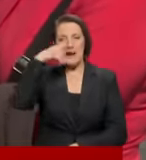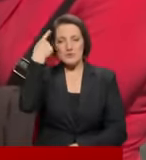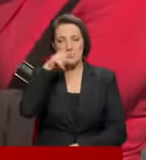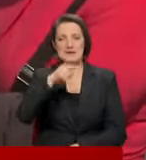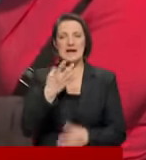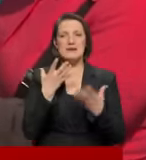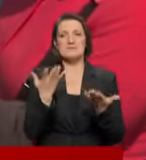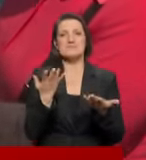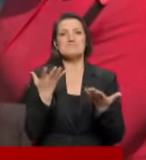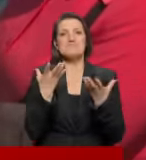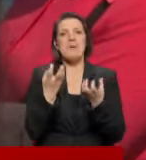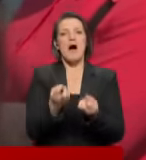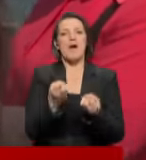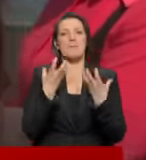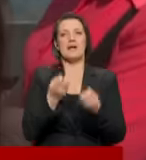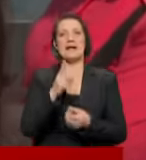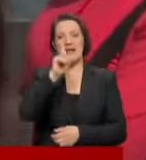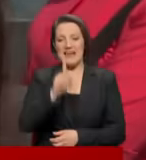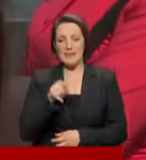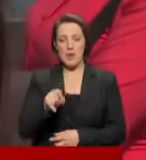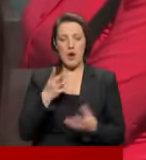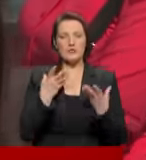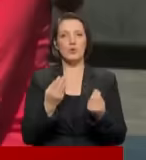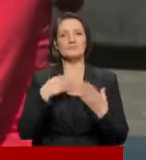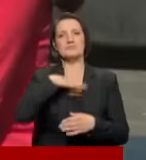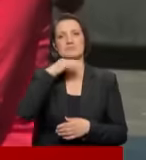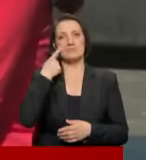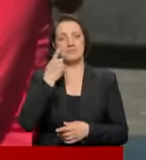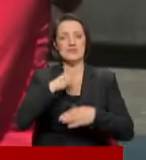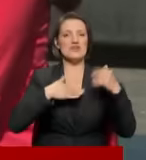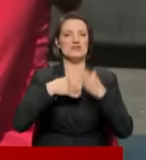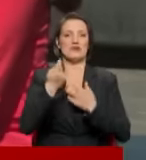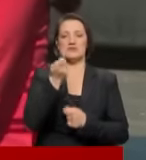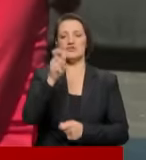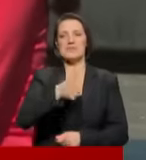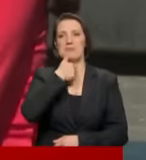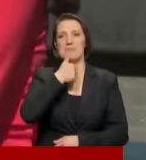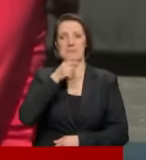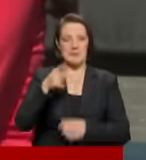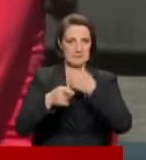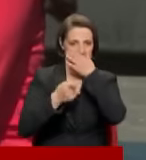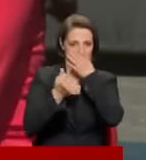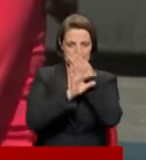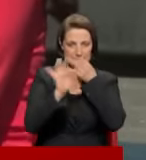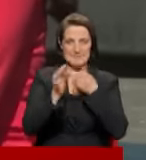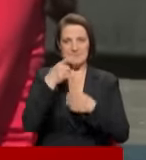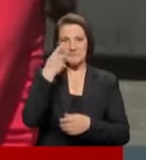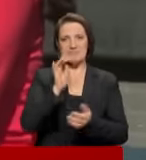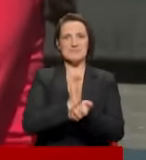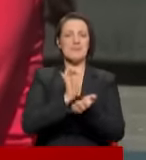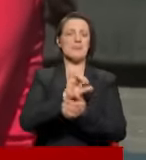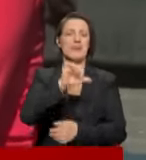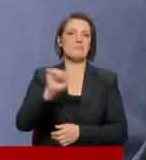için olması gerekiyor. Aşırı doluydu. İlk defa bu kadar dolu gördüm onu. İnşaat işçisi baba toplu ulaşım araçları ücretsiz diye